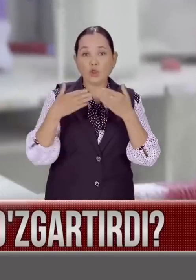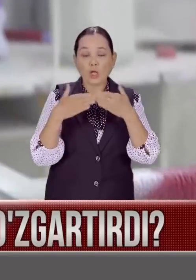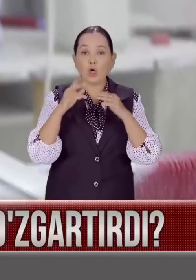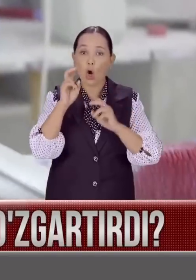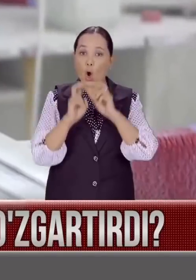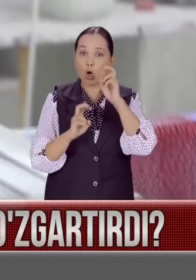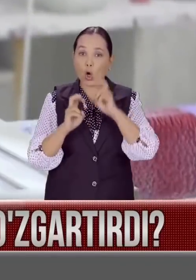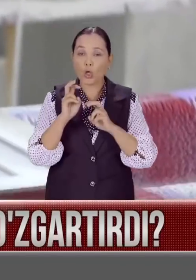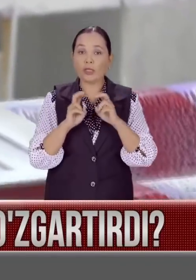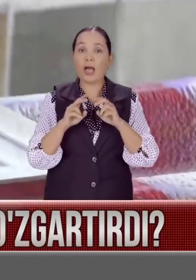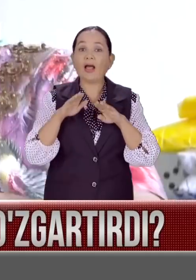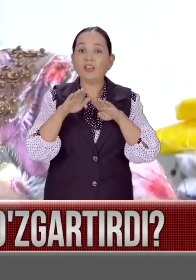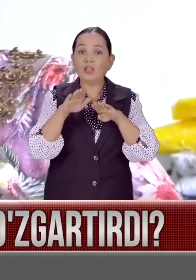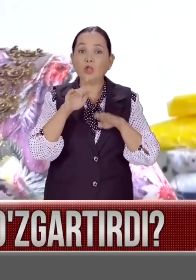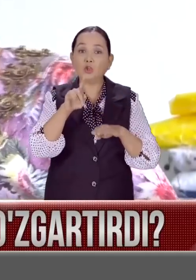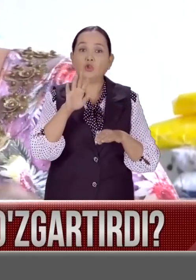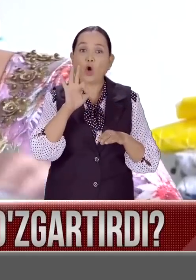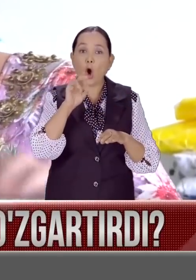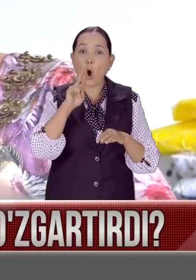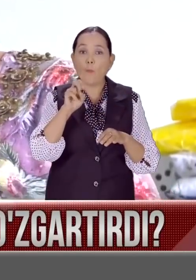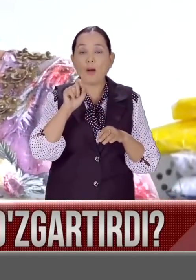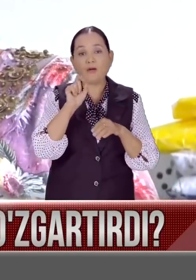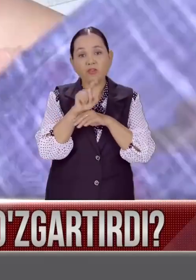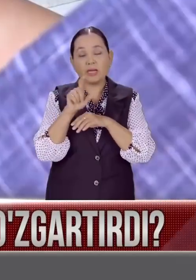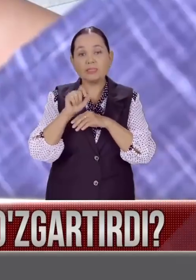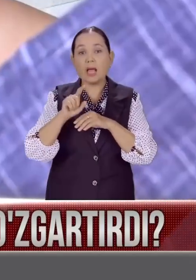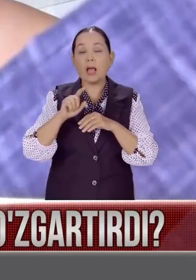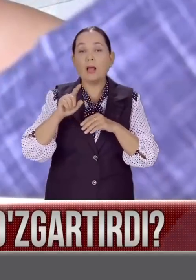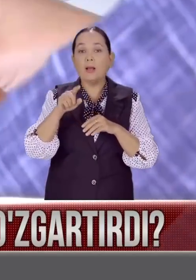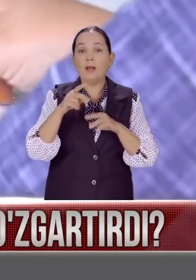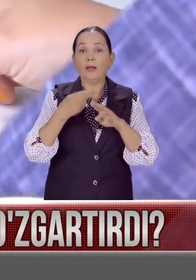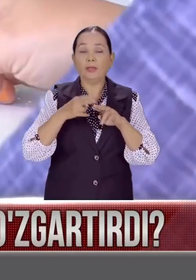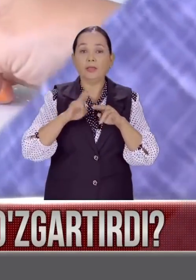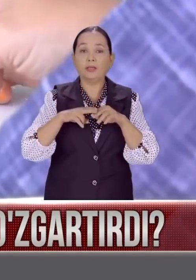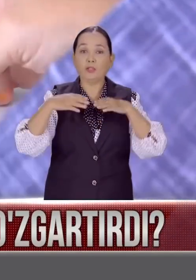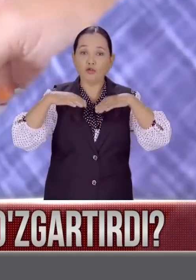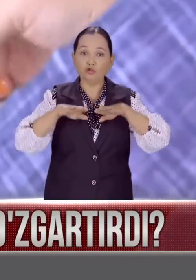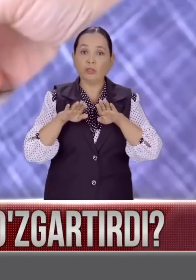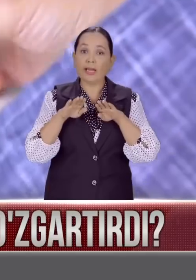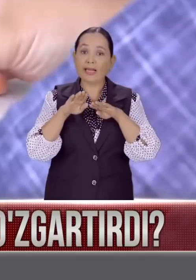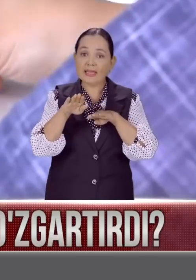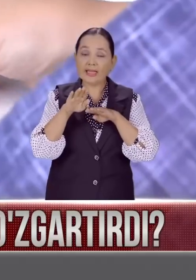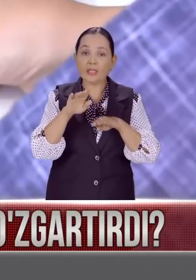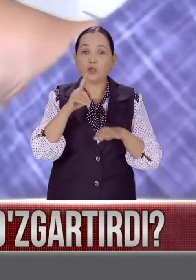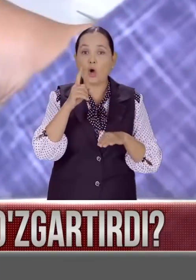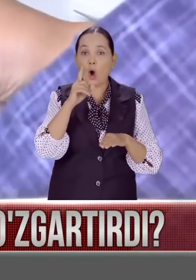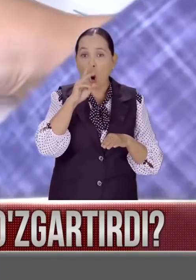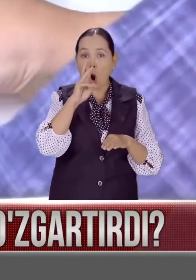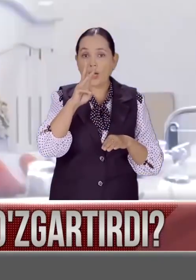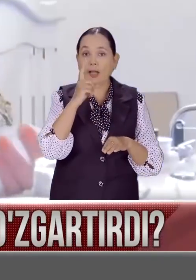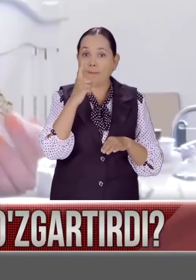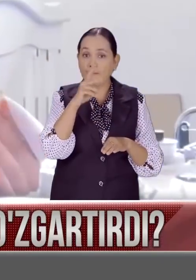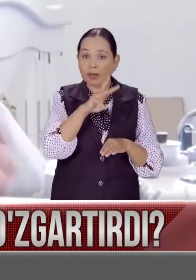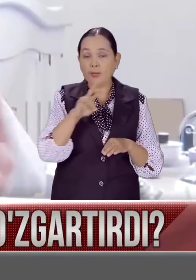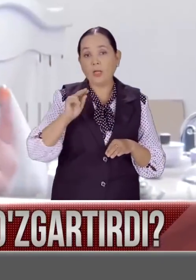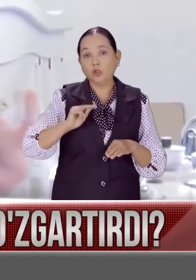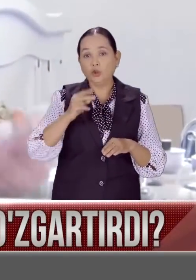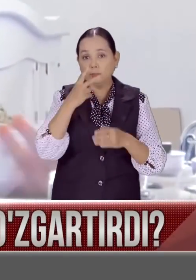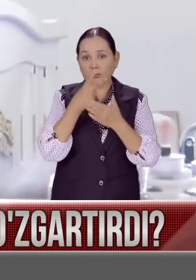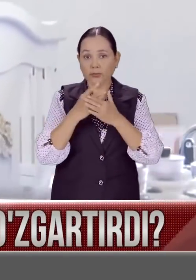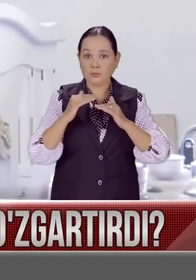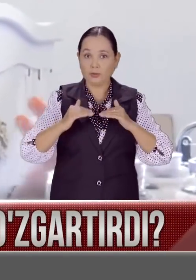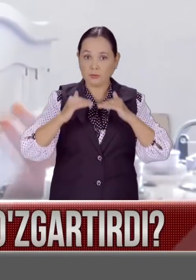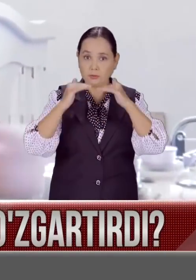chiqariladigan korxonadamiz. Tikuvchi opaning vazifasi esa belanchaklar uchun yopinchiqlar tikish. Mani oyligim 1 million. Ishga qarab